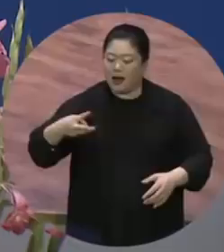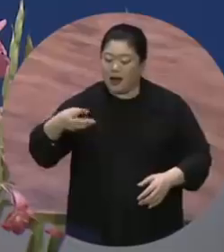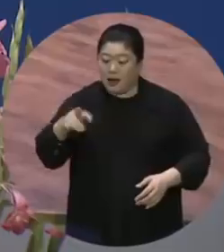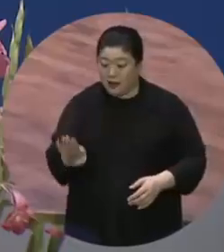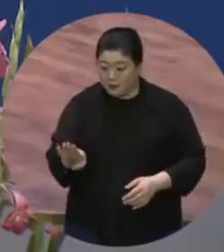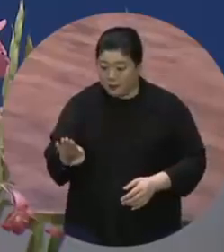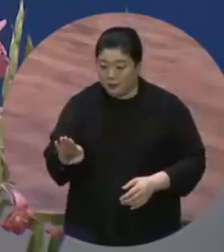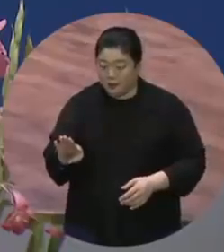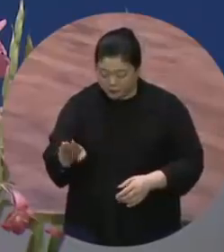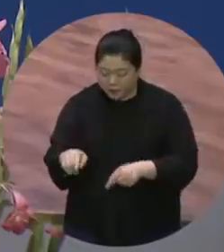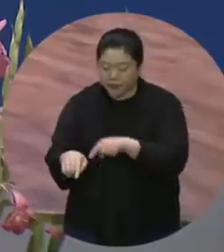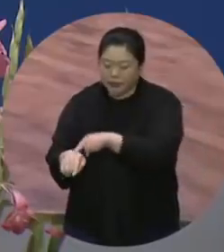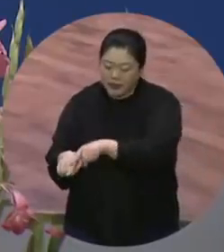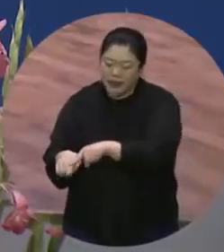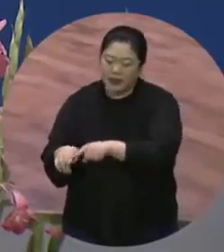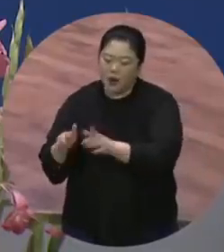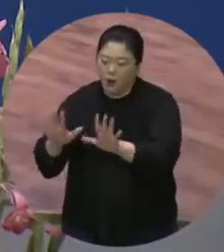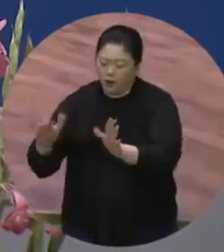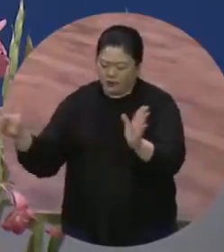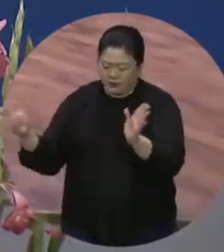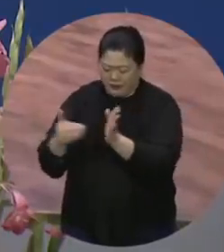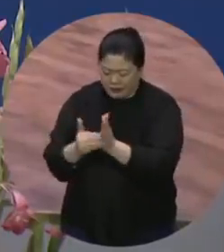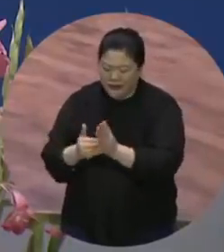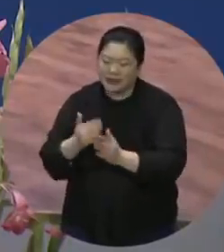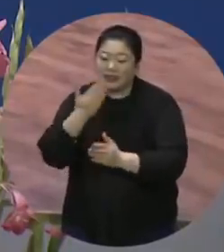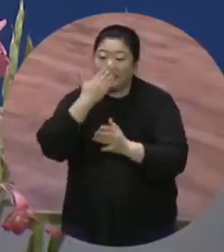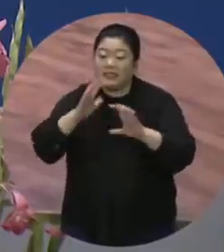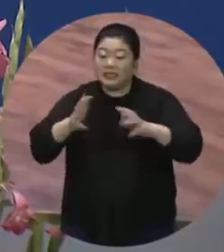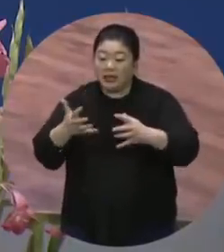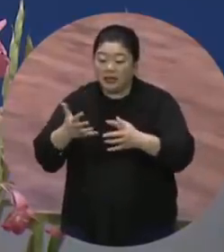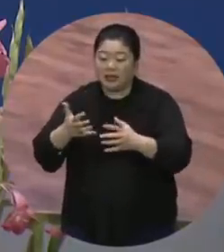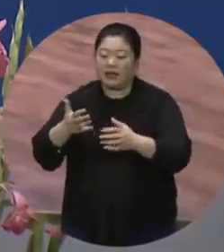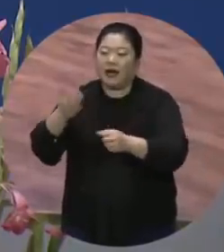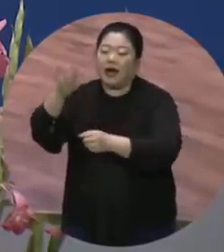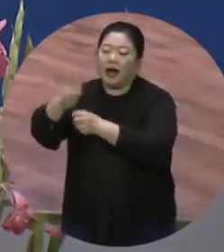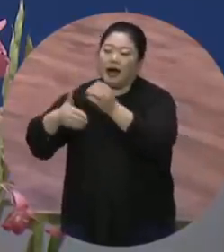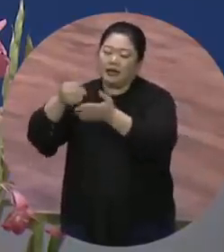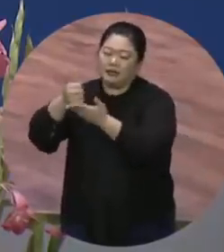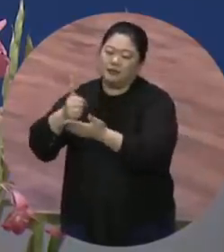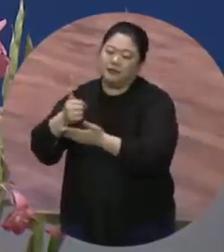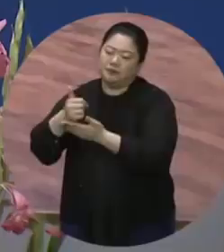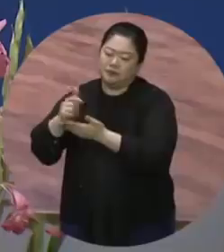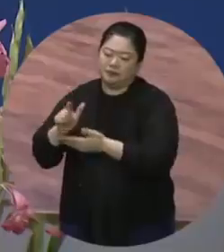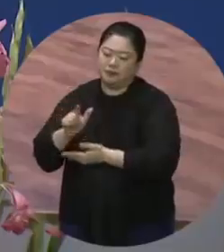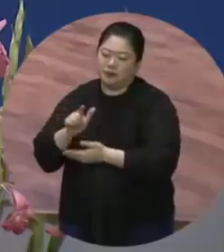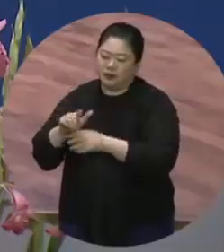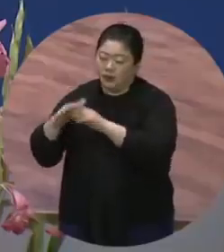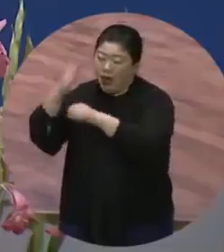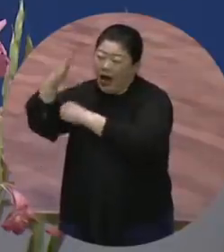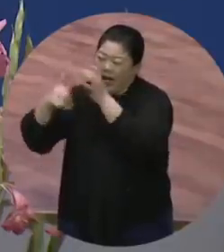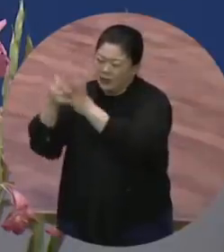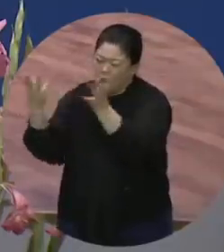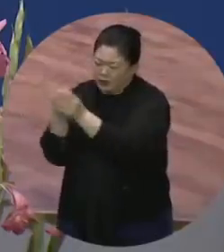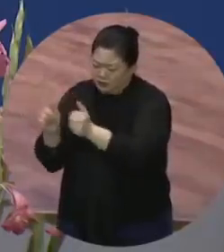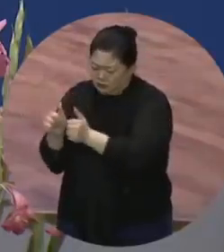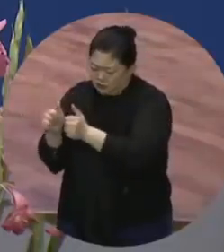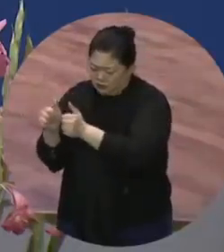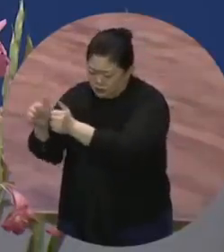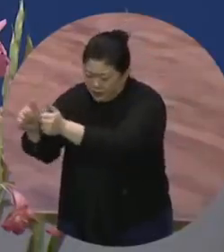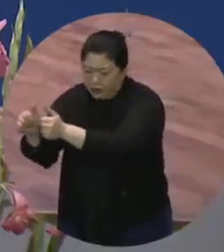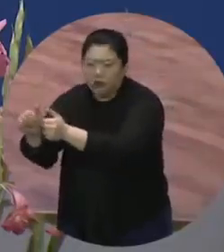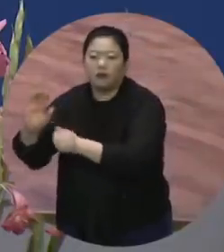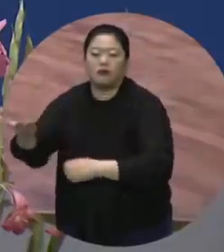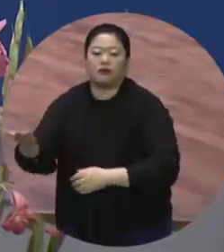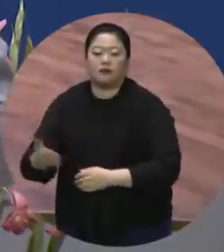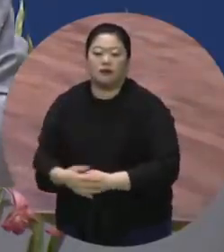되어 오늘까지 이르렀으니 이는 그가 이스라엘의 하나님 여호와를 온전히 쫓았습니다. 자기